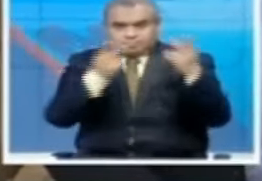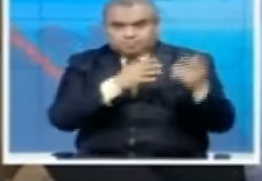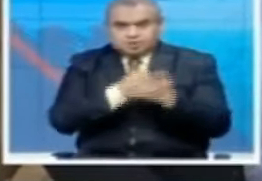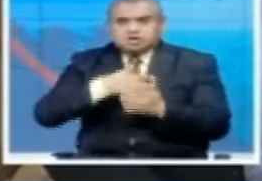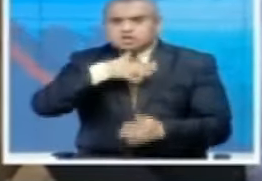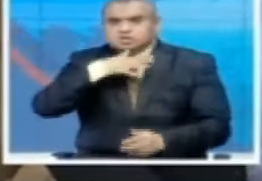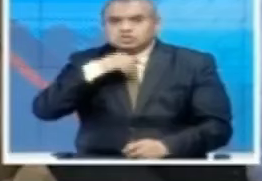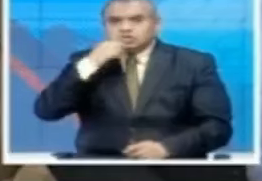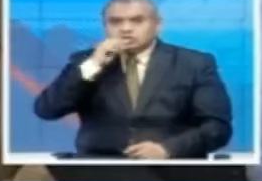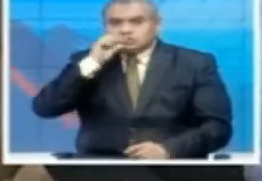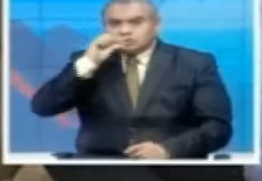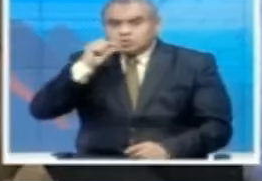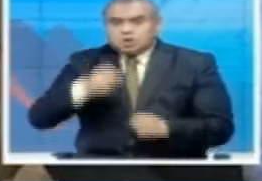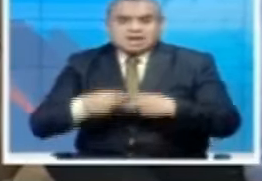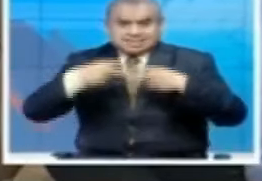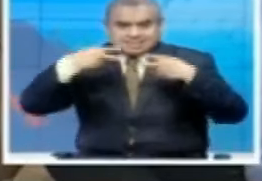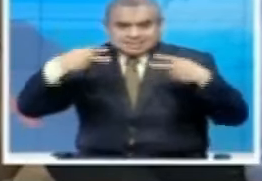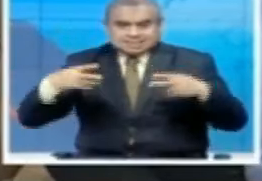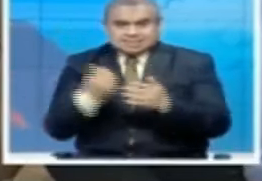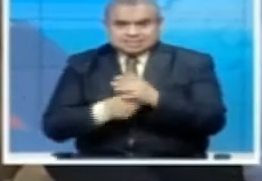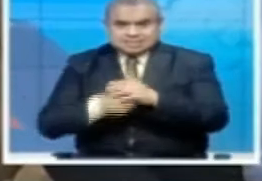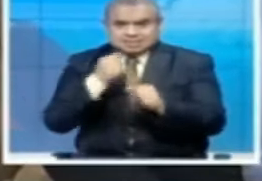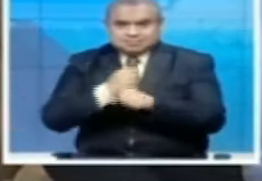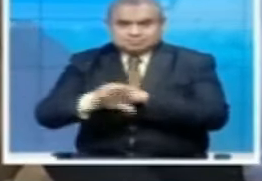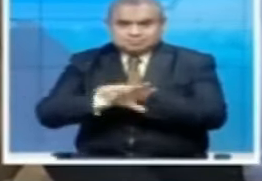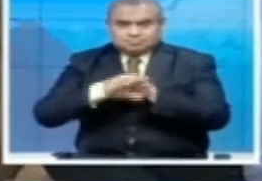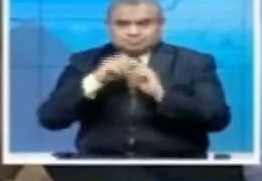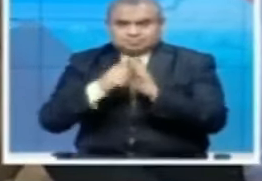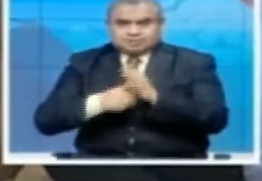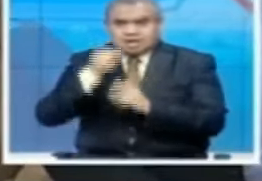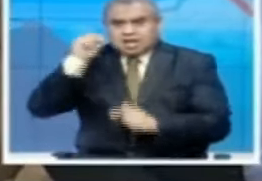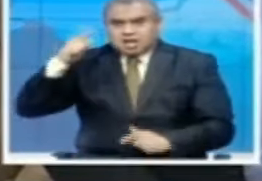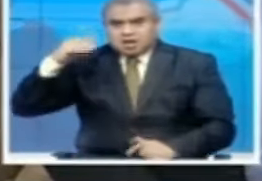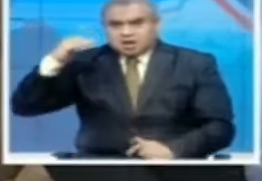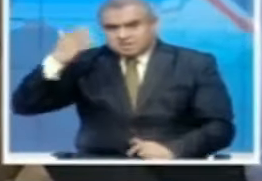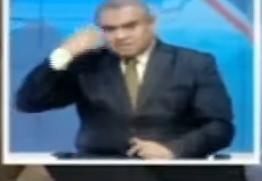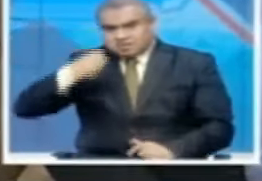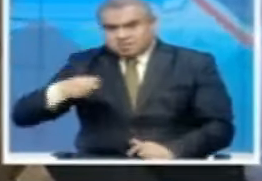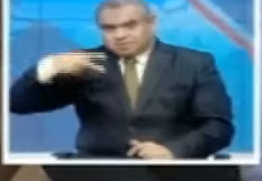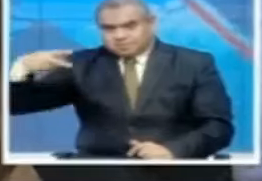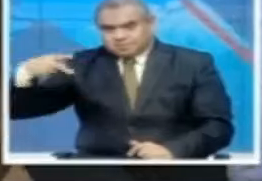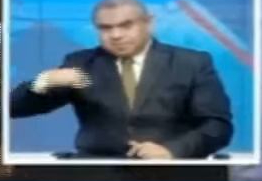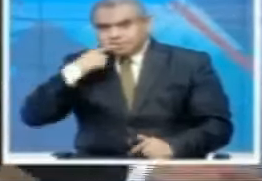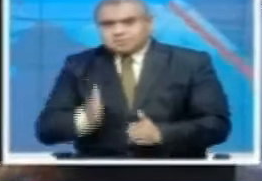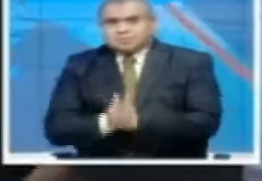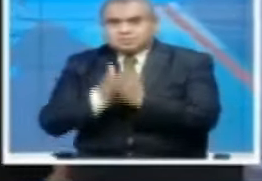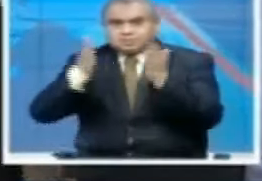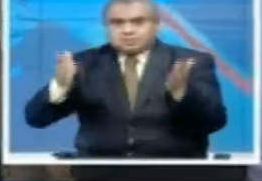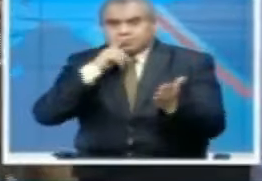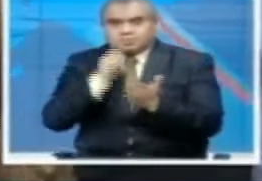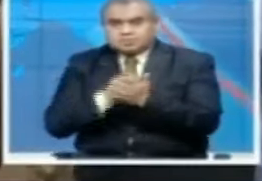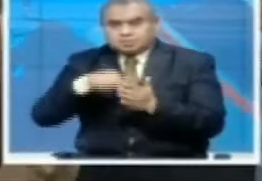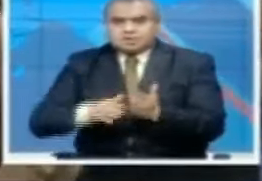زويد بعد الانتهاء من تلبية مطالب أهالي مدينة رفح. بمعنى عاوز أوضحها ديت إن احنا